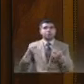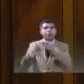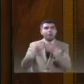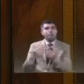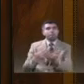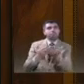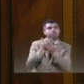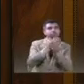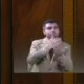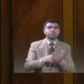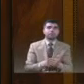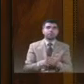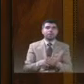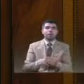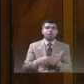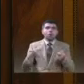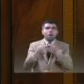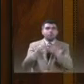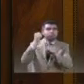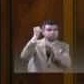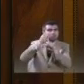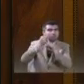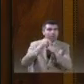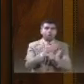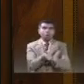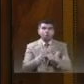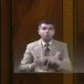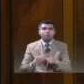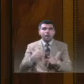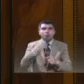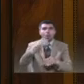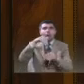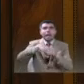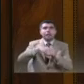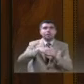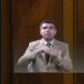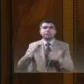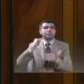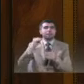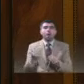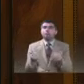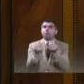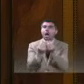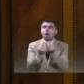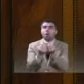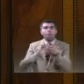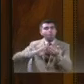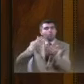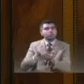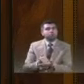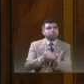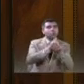لا يؤثر على عمل حكومتكم، ونحن كالأغلبية سنكون معكم واستمروا في